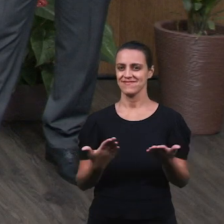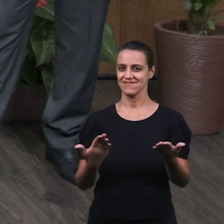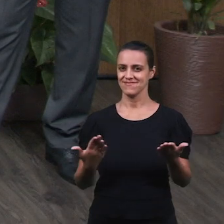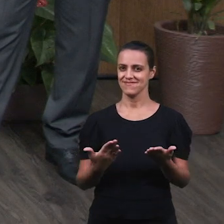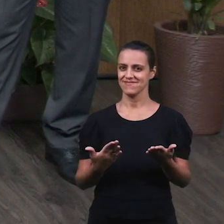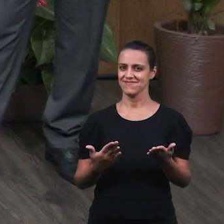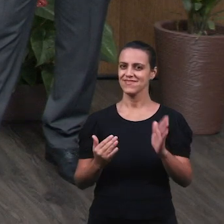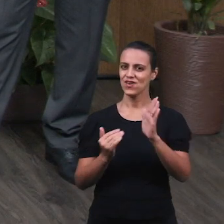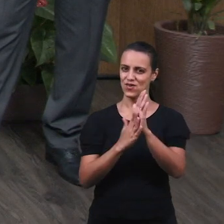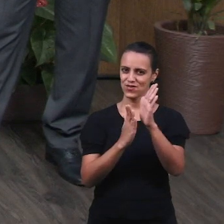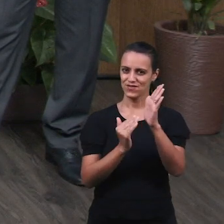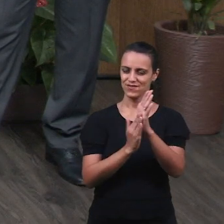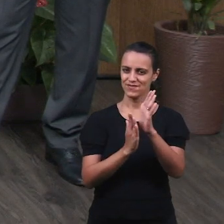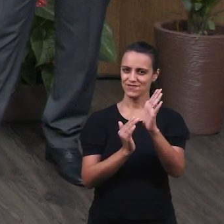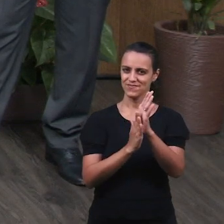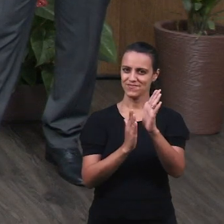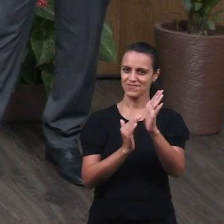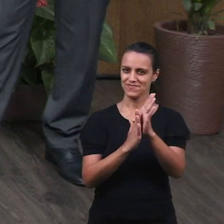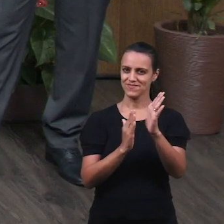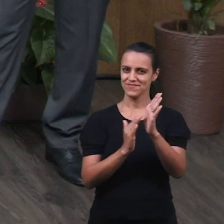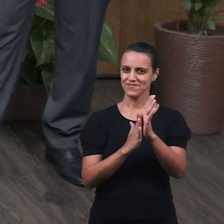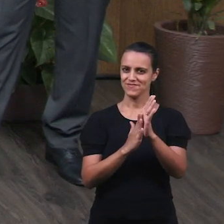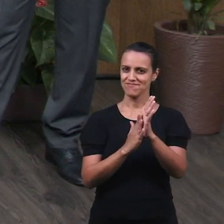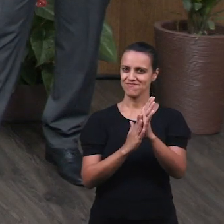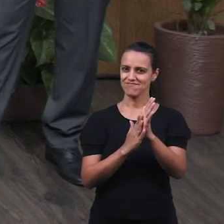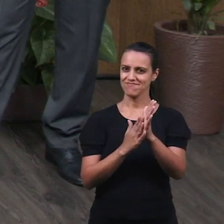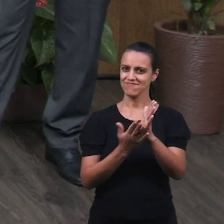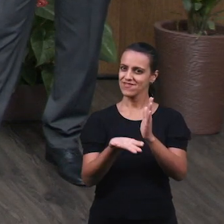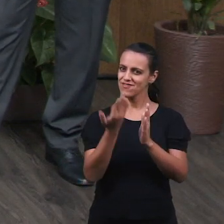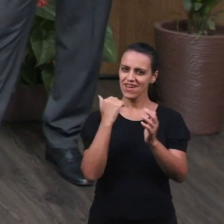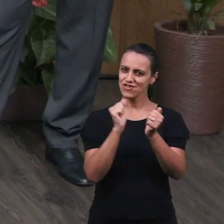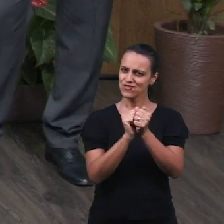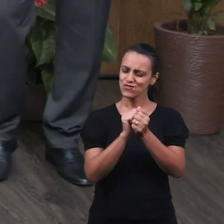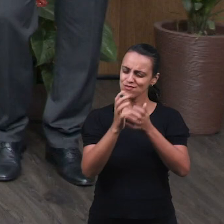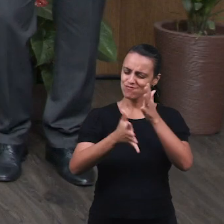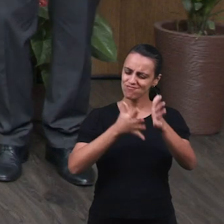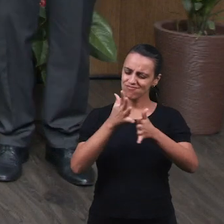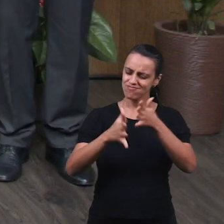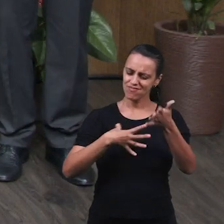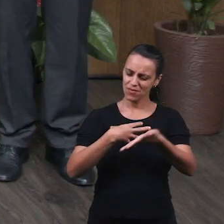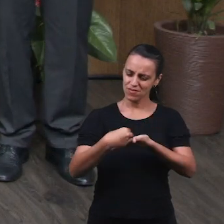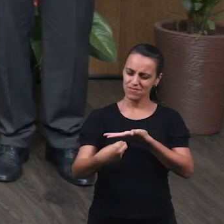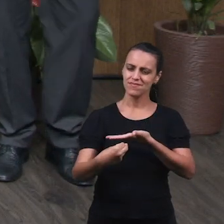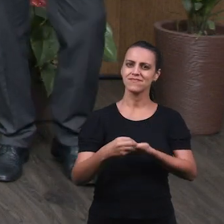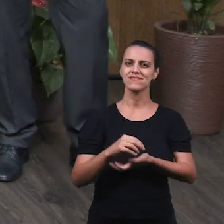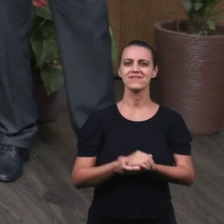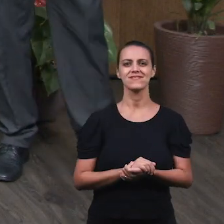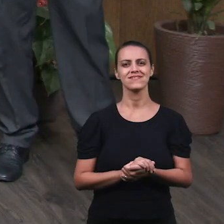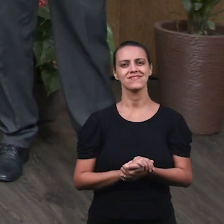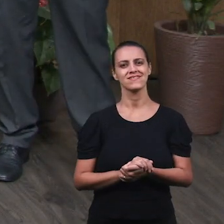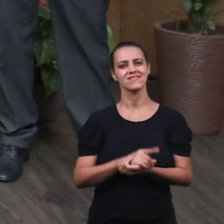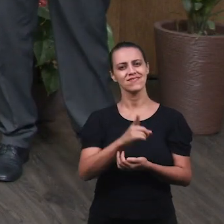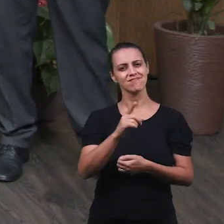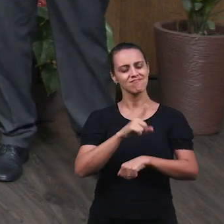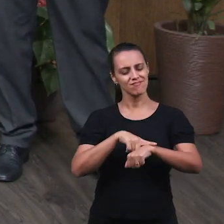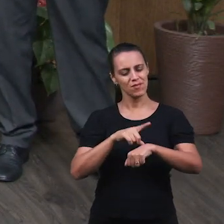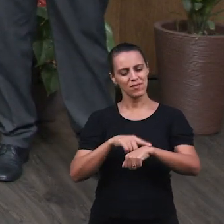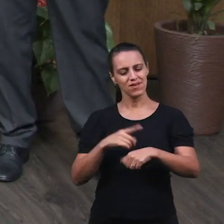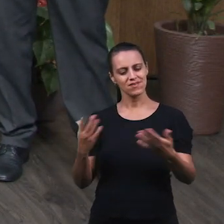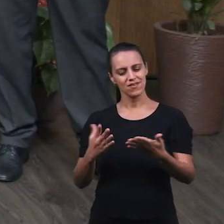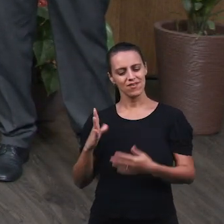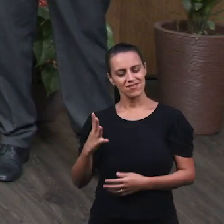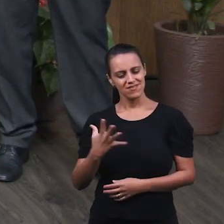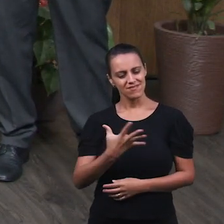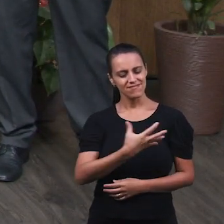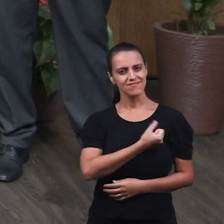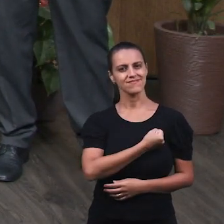ensuite entendre une louange. Participez avec nous de cette louange, de cette